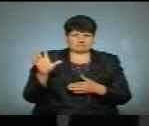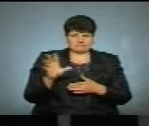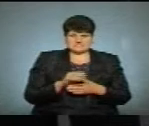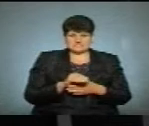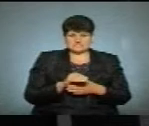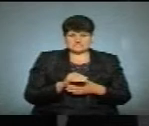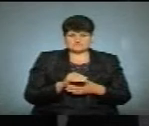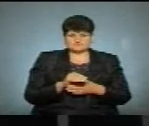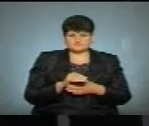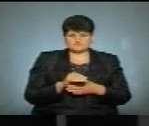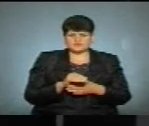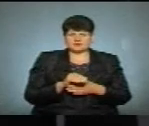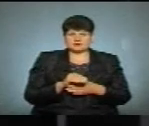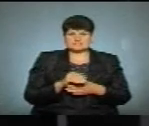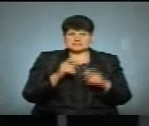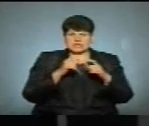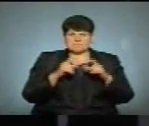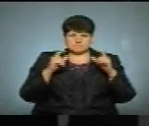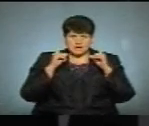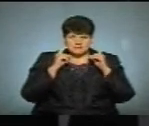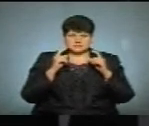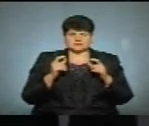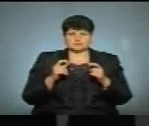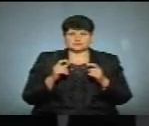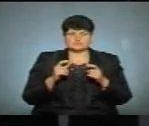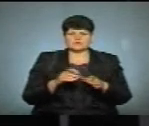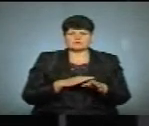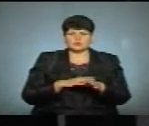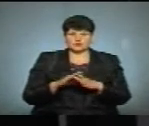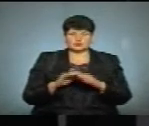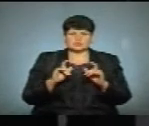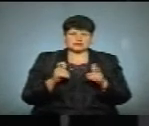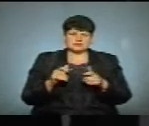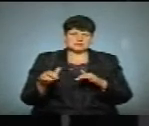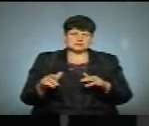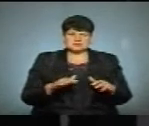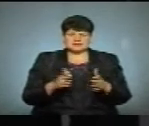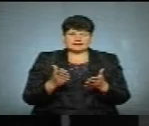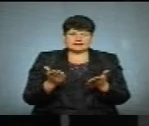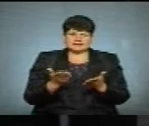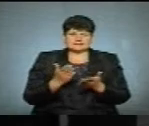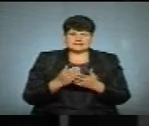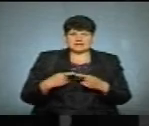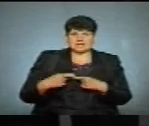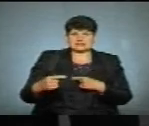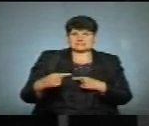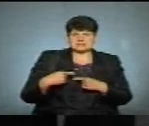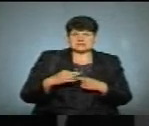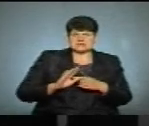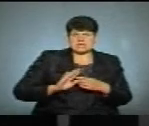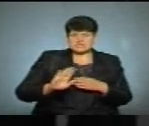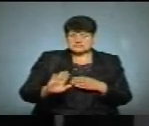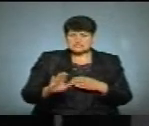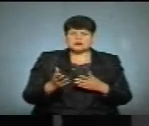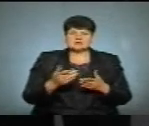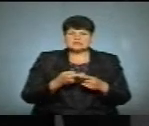не в основному, а всі, в принципі, з масками. От. Тобі ж дотримуються карантинних заходів, якісь є соціальна дистанція. Тобі ж ті вимоги,